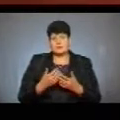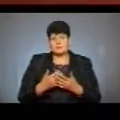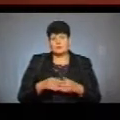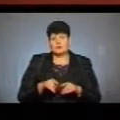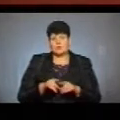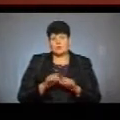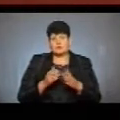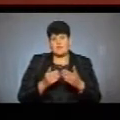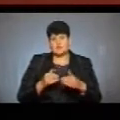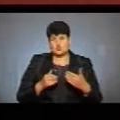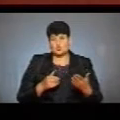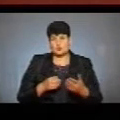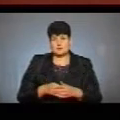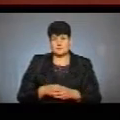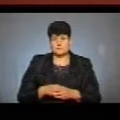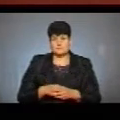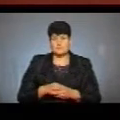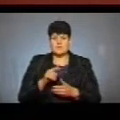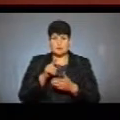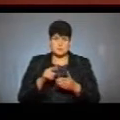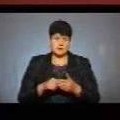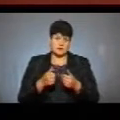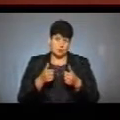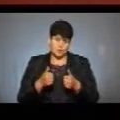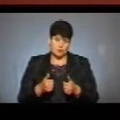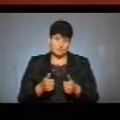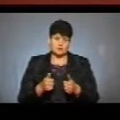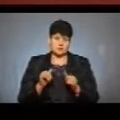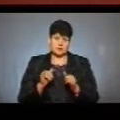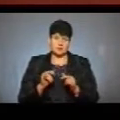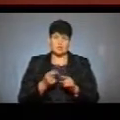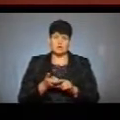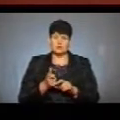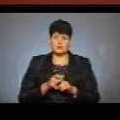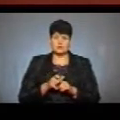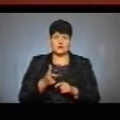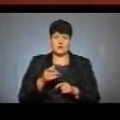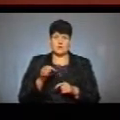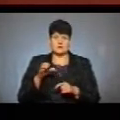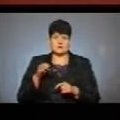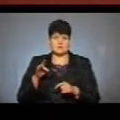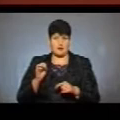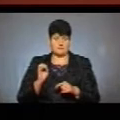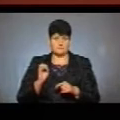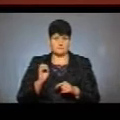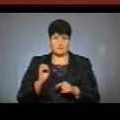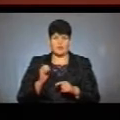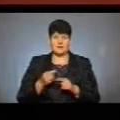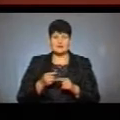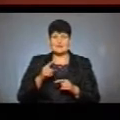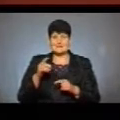бути на вашій стороні. Питання дуже хороше і дуже, дуже гостре. І за